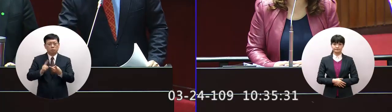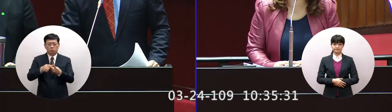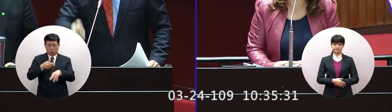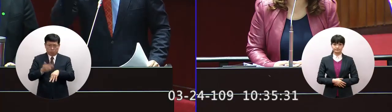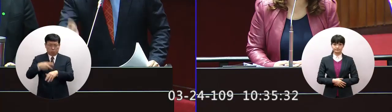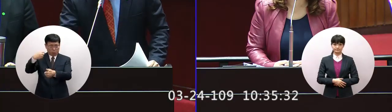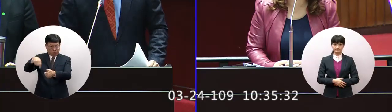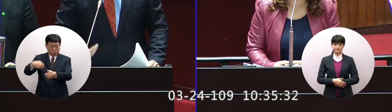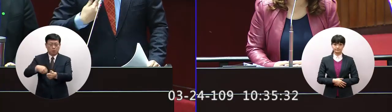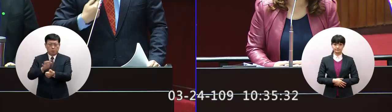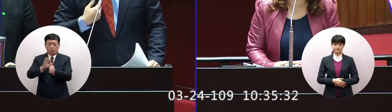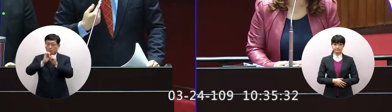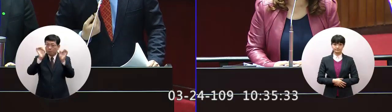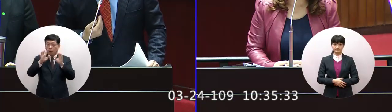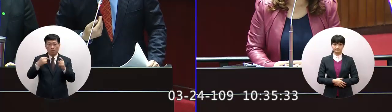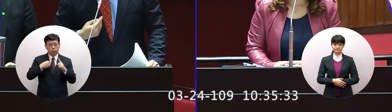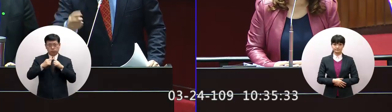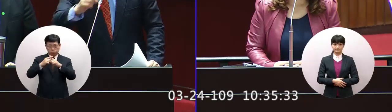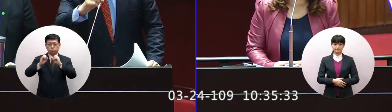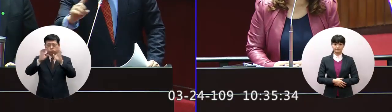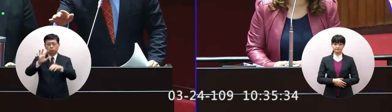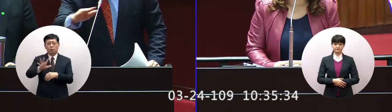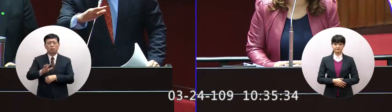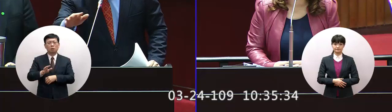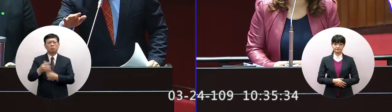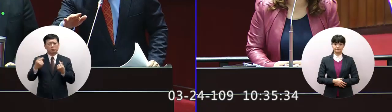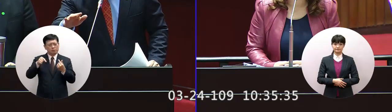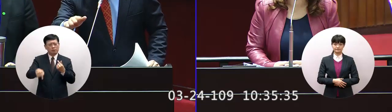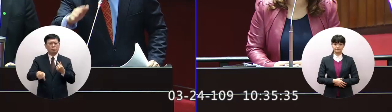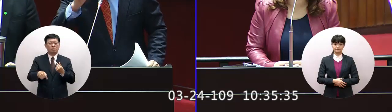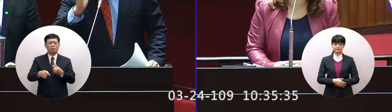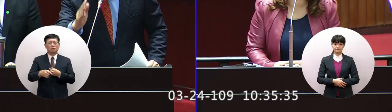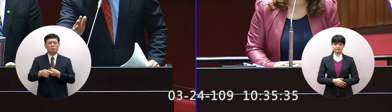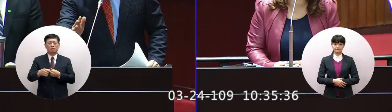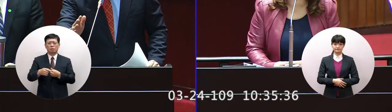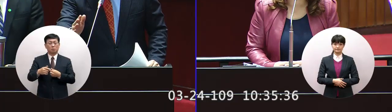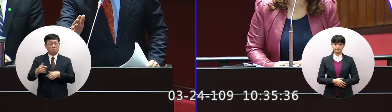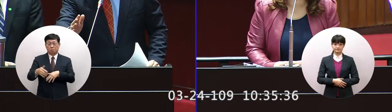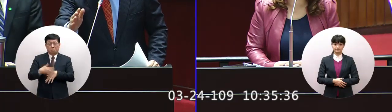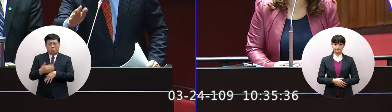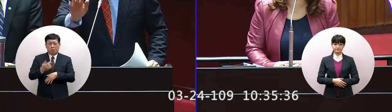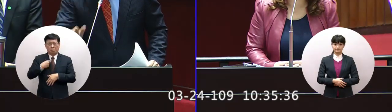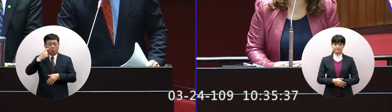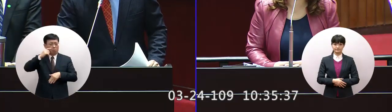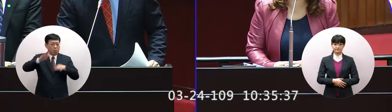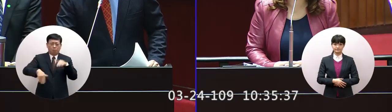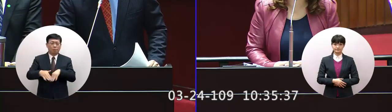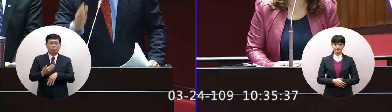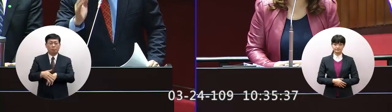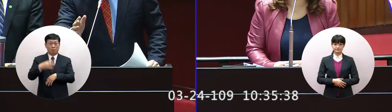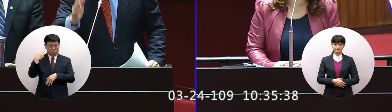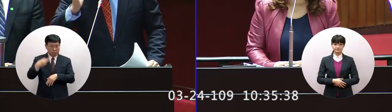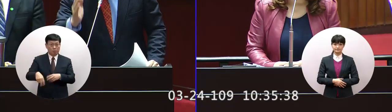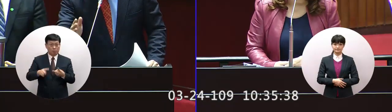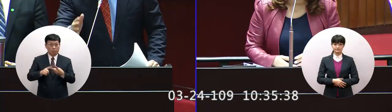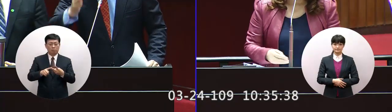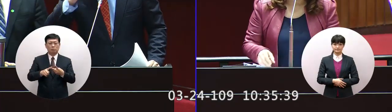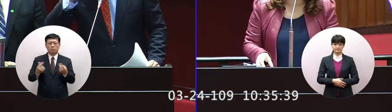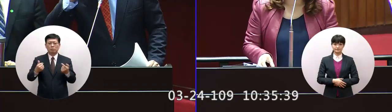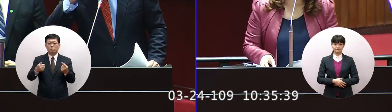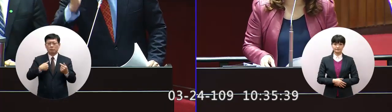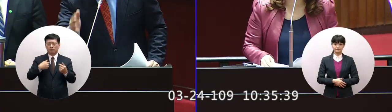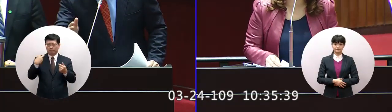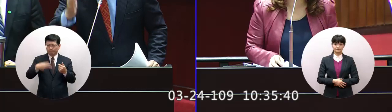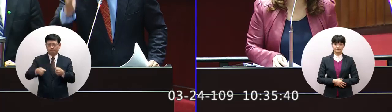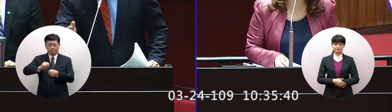他技术，还帮他宣传，我还亲自去帮他宣传，所以在这里这一部分，我们不但不会有任何差别待遇，甚至在有一些我